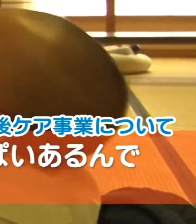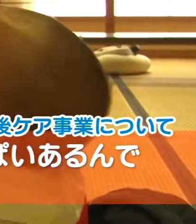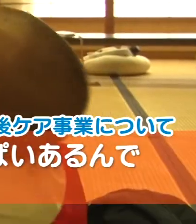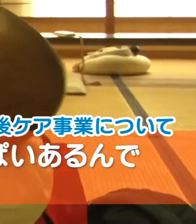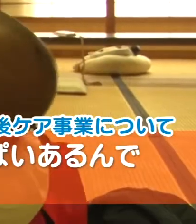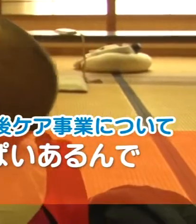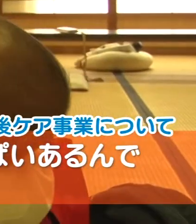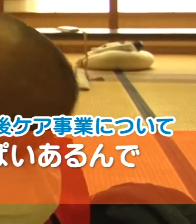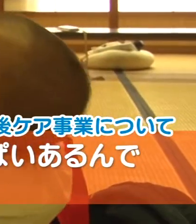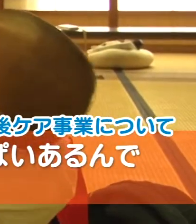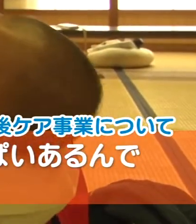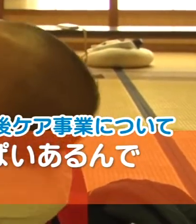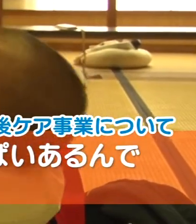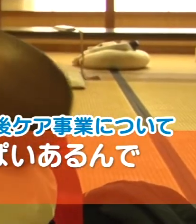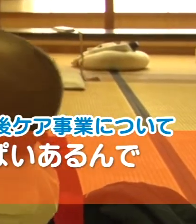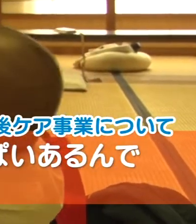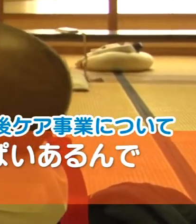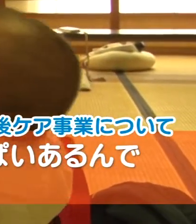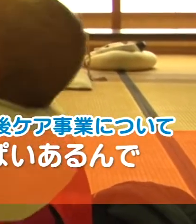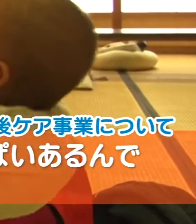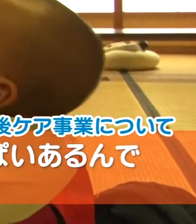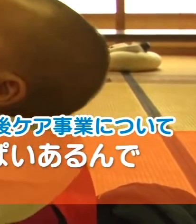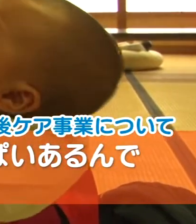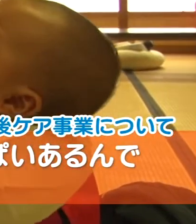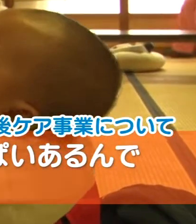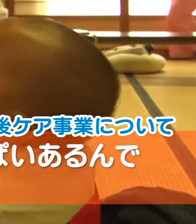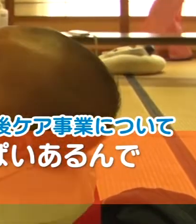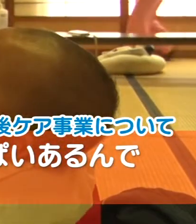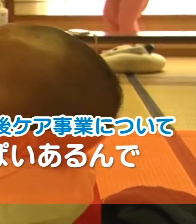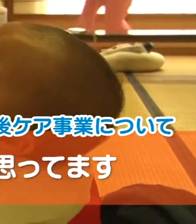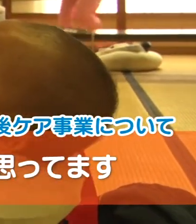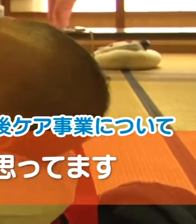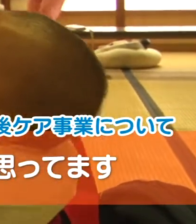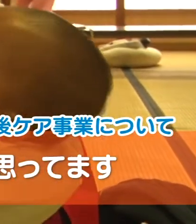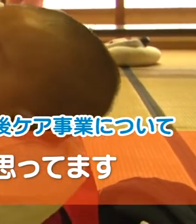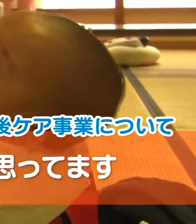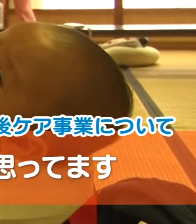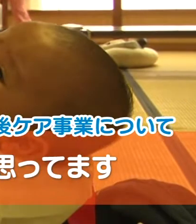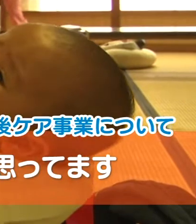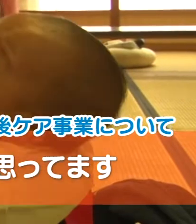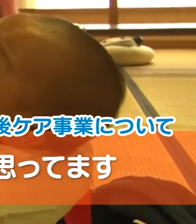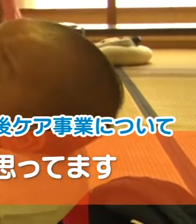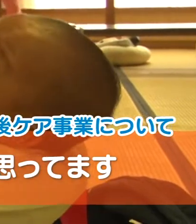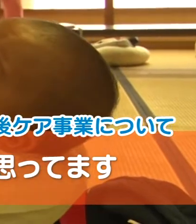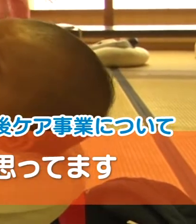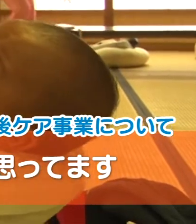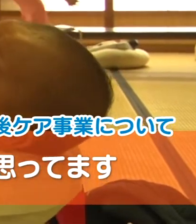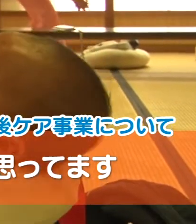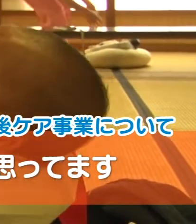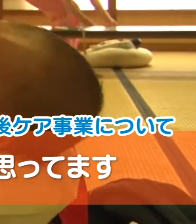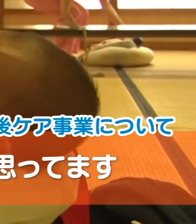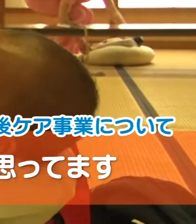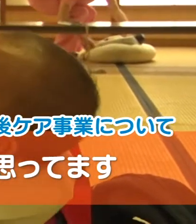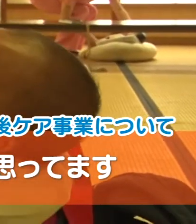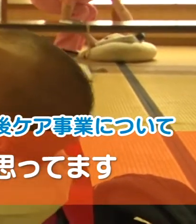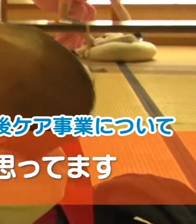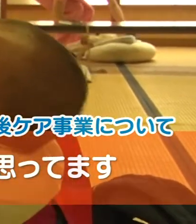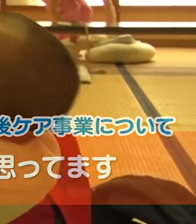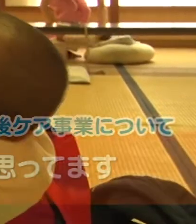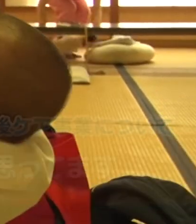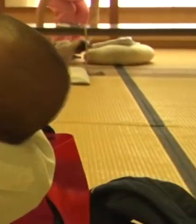だちょっと知らないことがいっぱいあるんで いっぱいいろいろ情報を集めて今後どんどん活用していきたいなって思っています